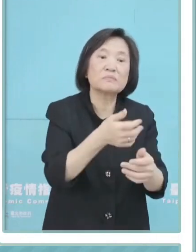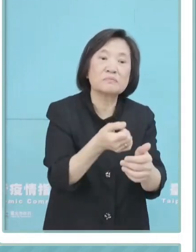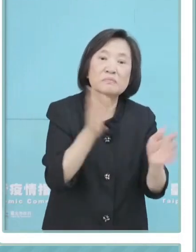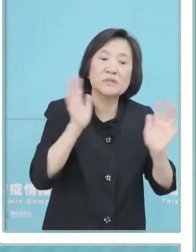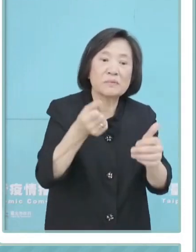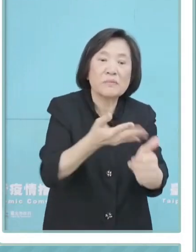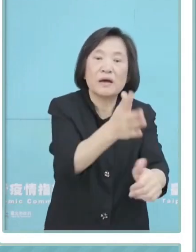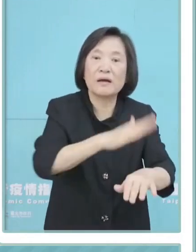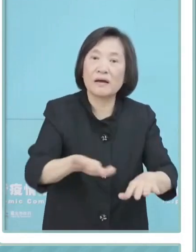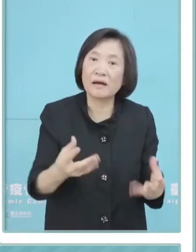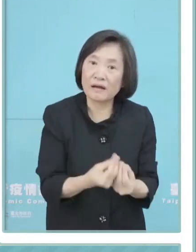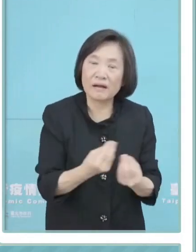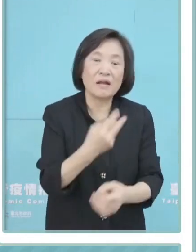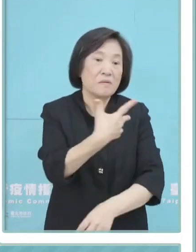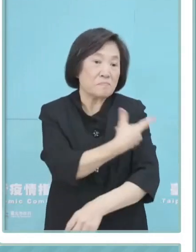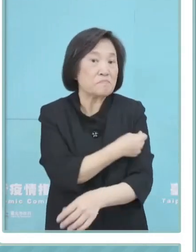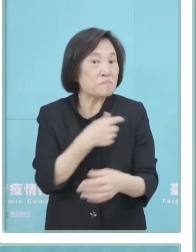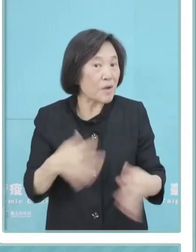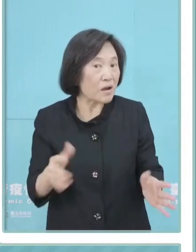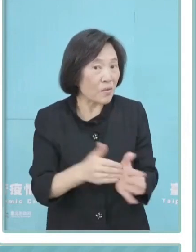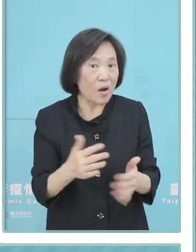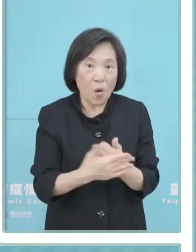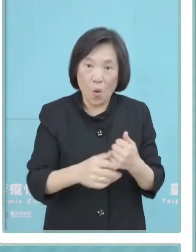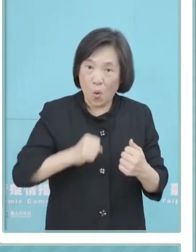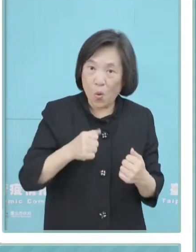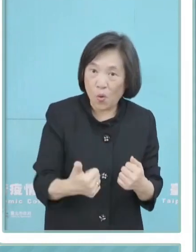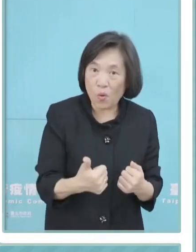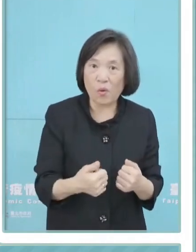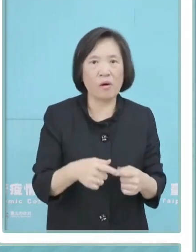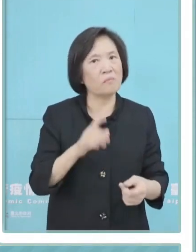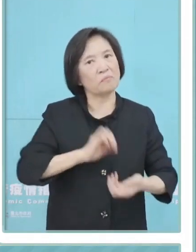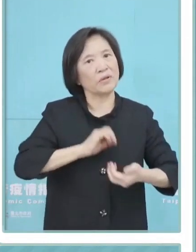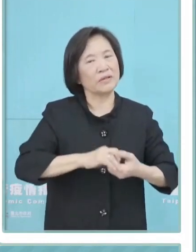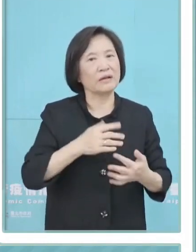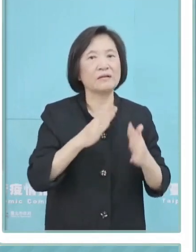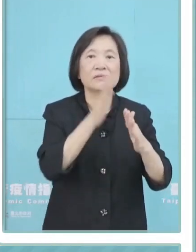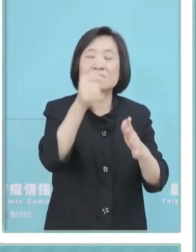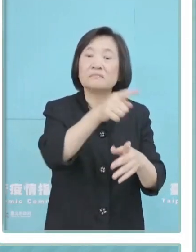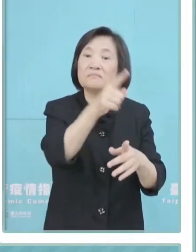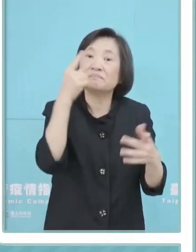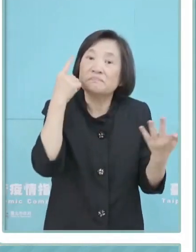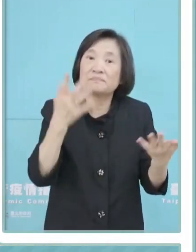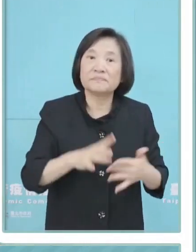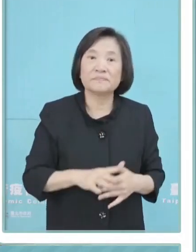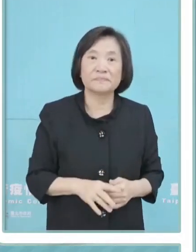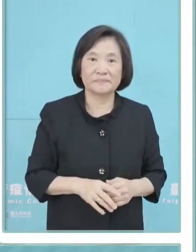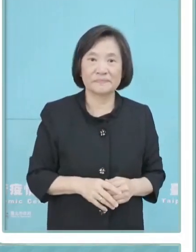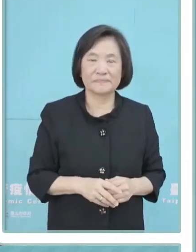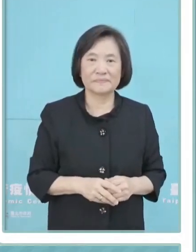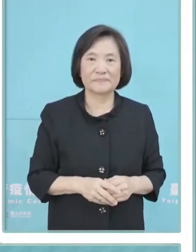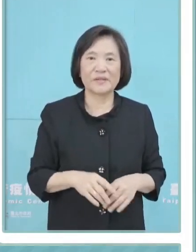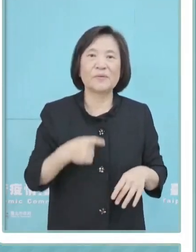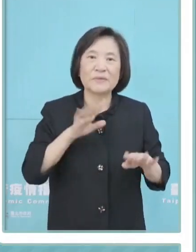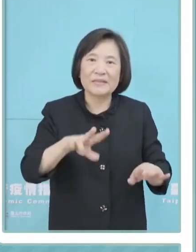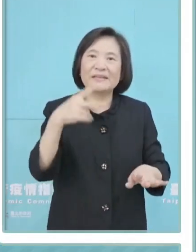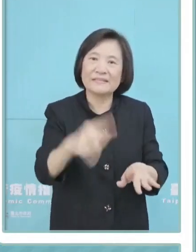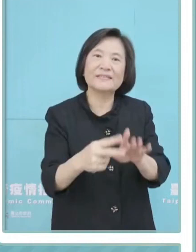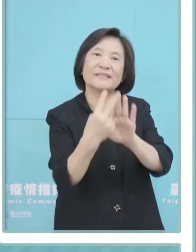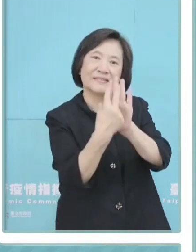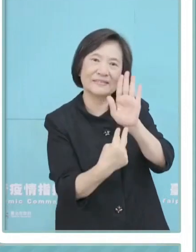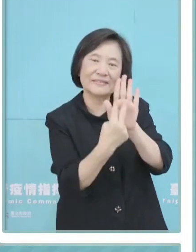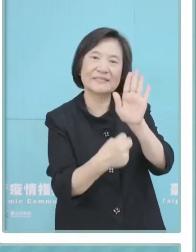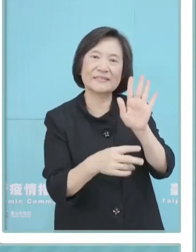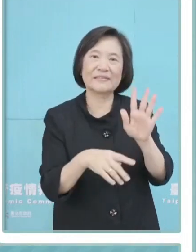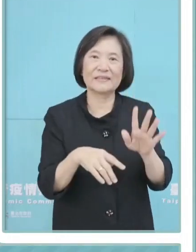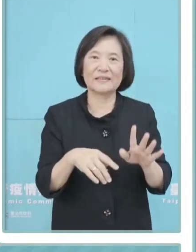小朋友，其实打了也不一定能完全放松这个措施，请问市长怎么看？ 特别要说明一下哈，这